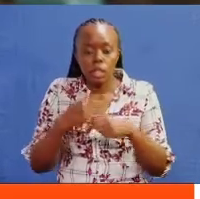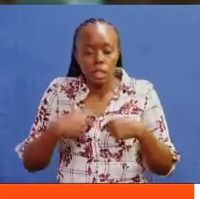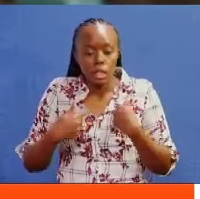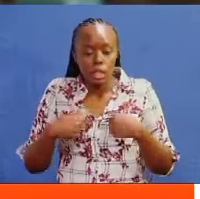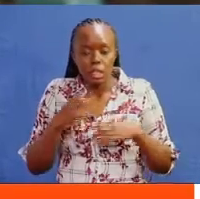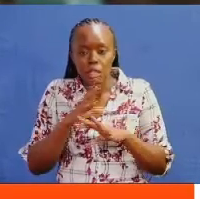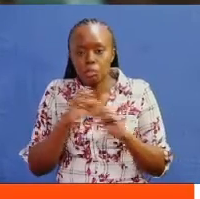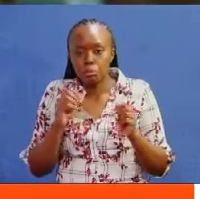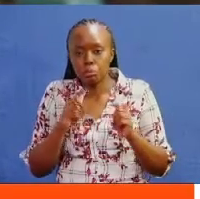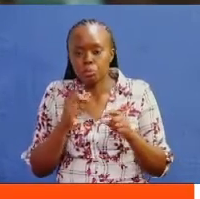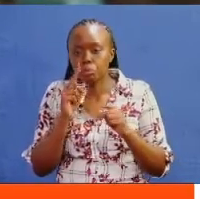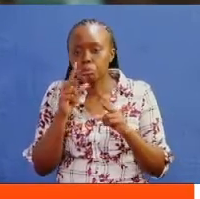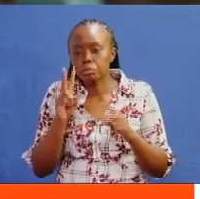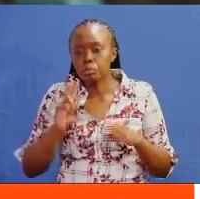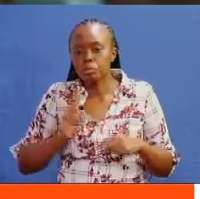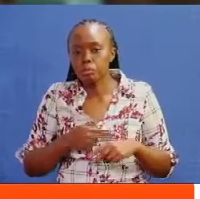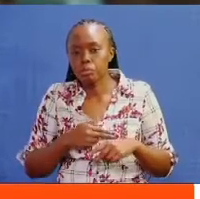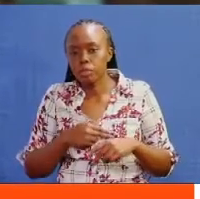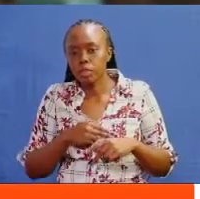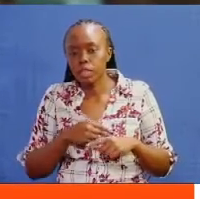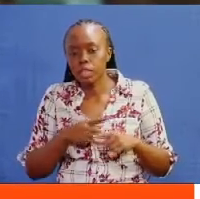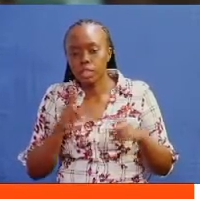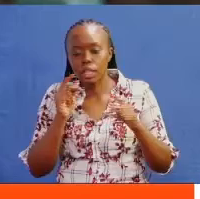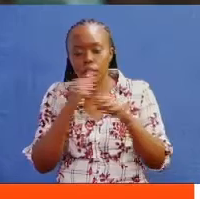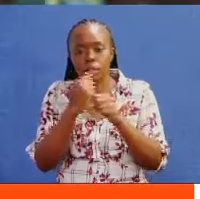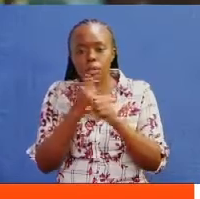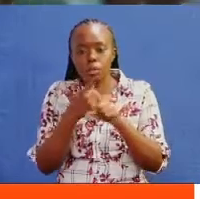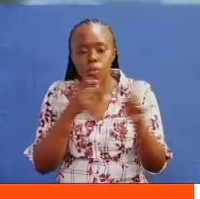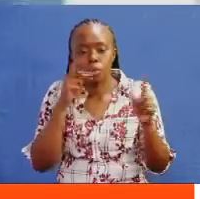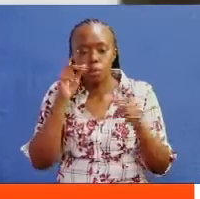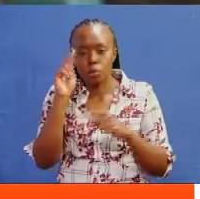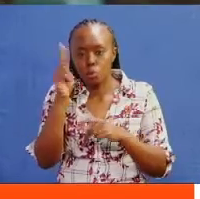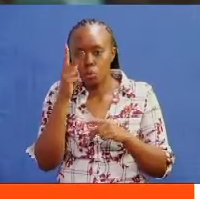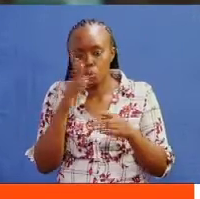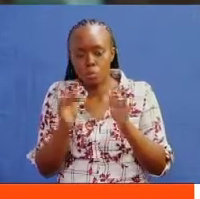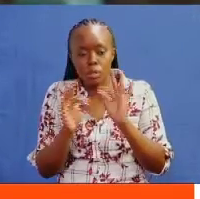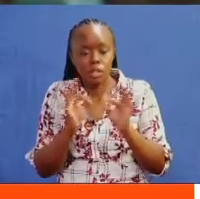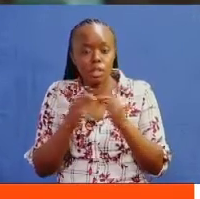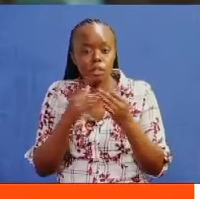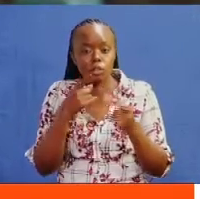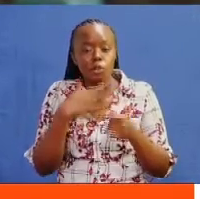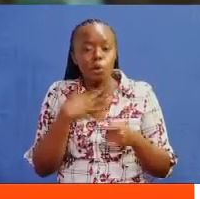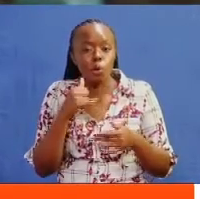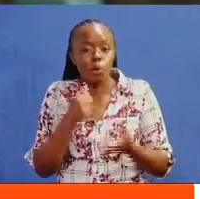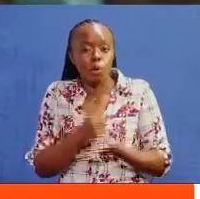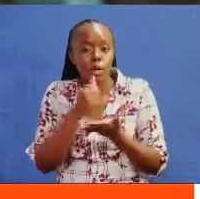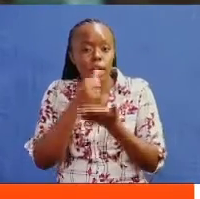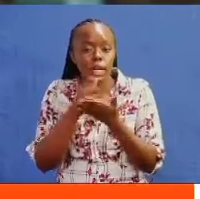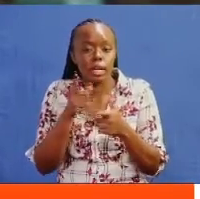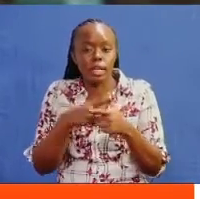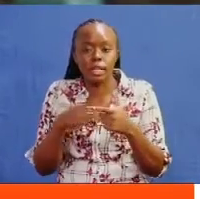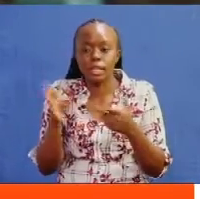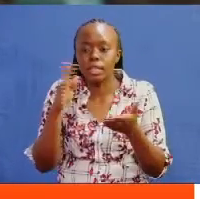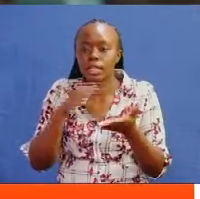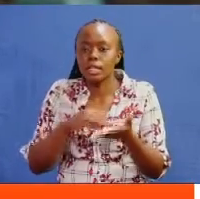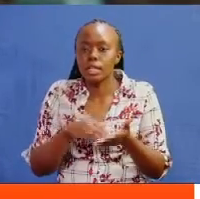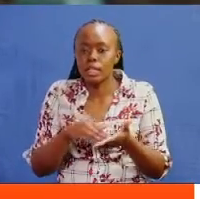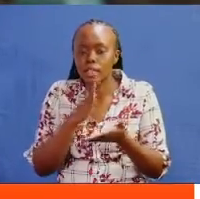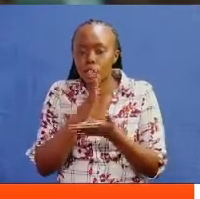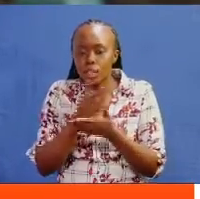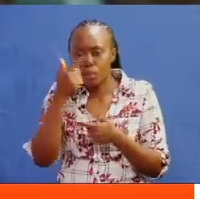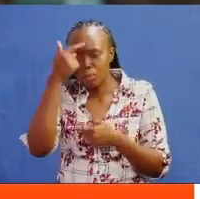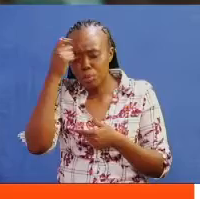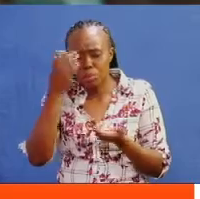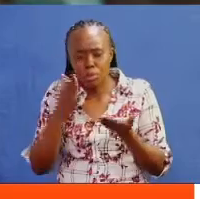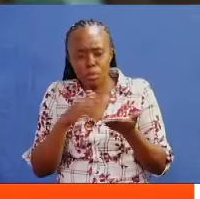Okay, sisi sijasikia vaccine imetengenezwa Kenya. Kama unataka watu wasaidike, si basi wapatiane hizo vaccine zikam. Juu